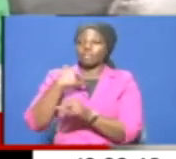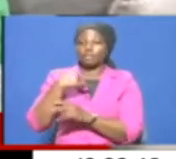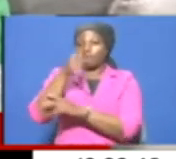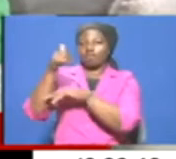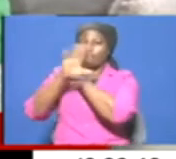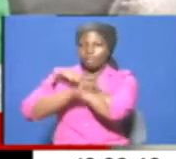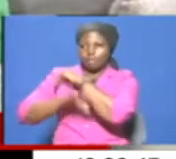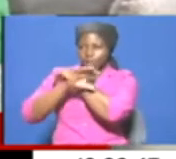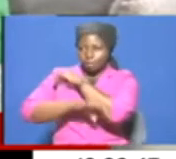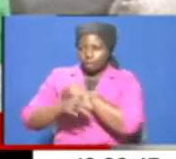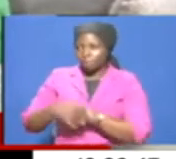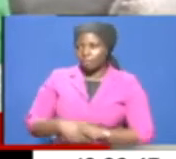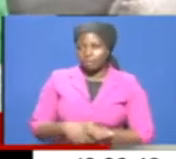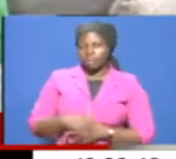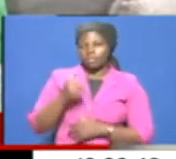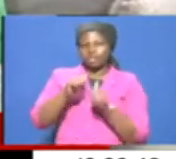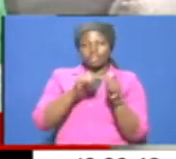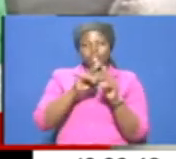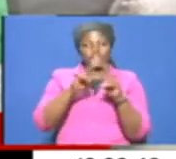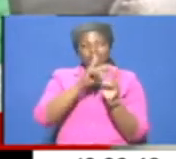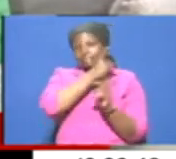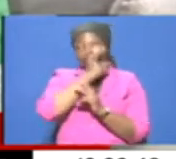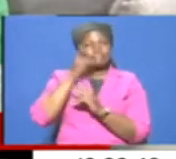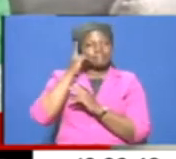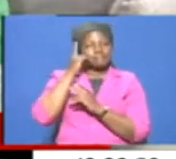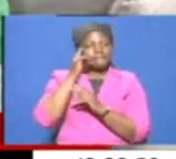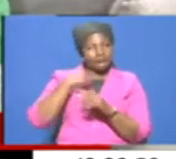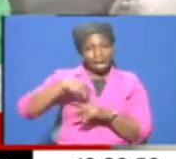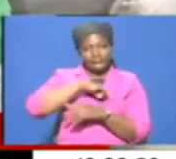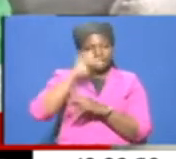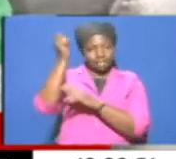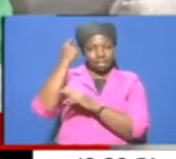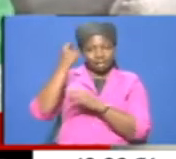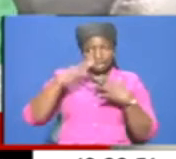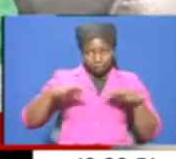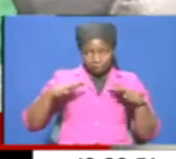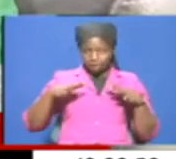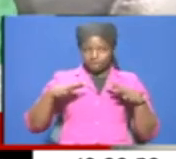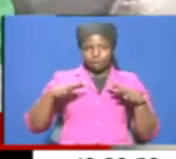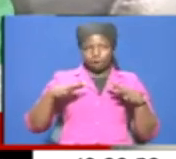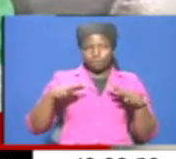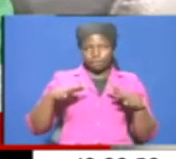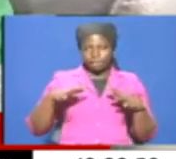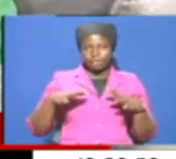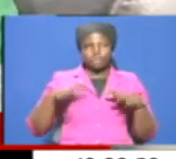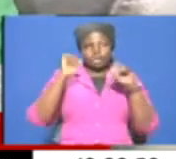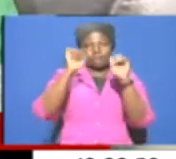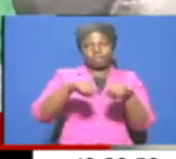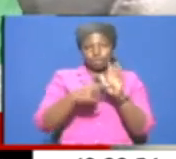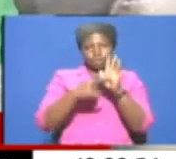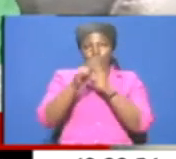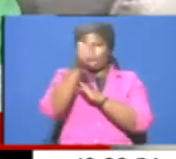siko na ukavu na ukavu kabisa. Si tukiwa wana Kenya, ni kielelezo gani tunaweza pea awa inchi zingine diyo